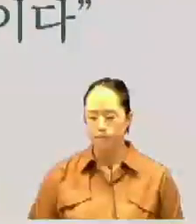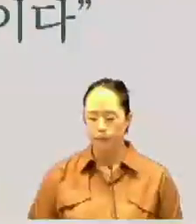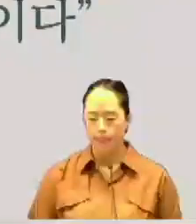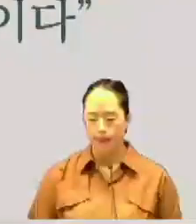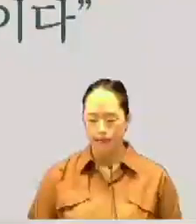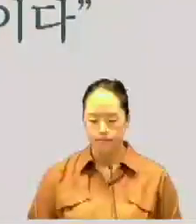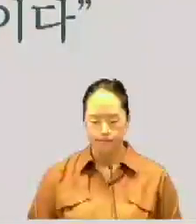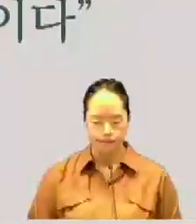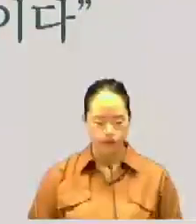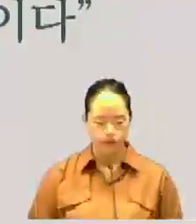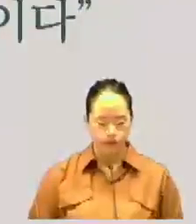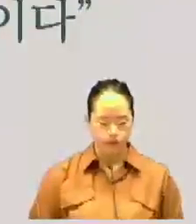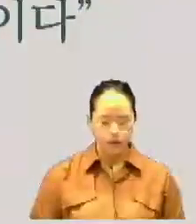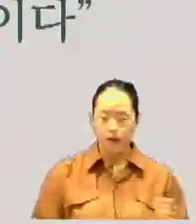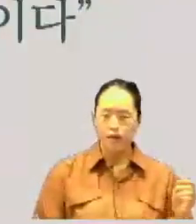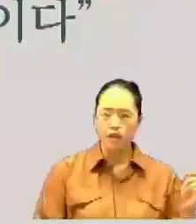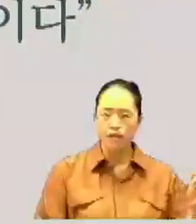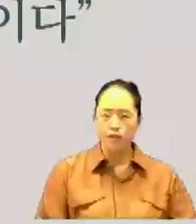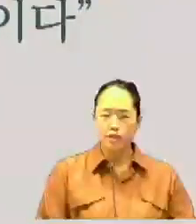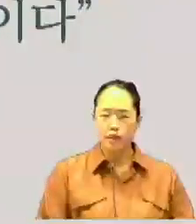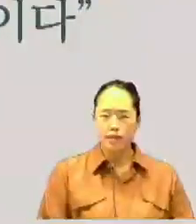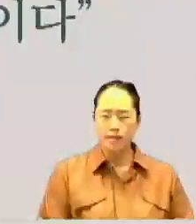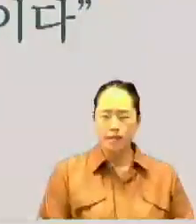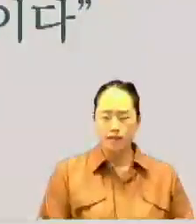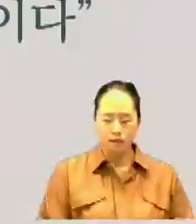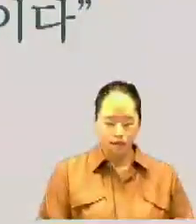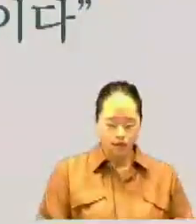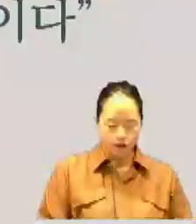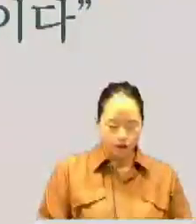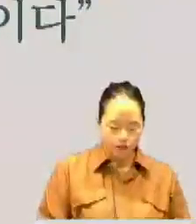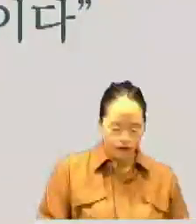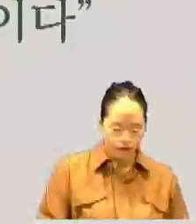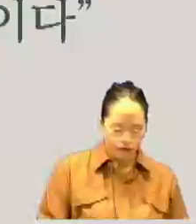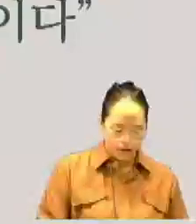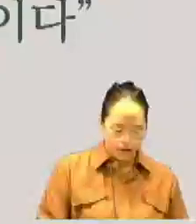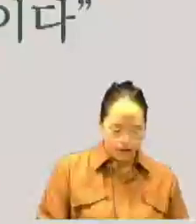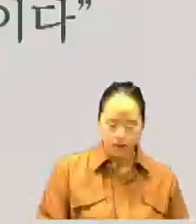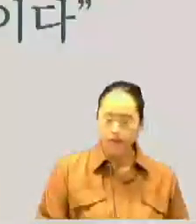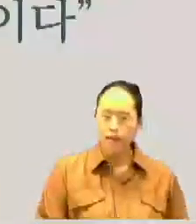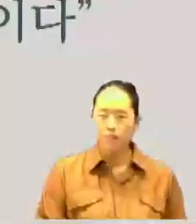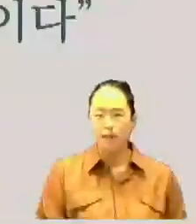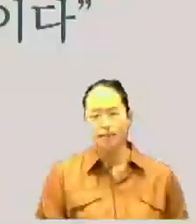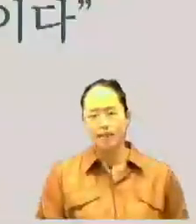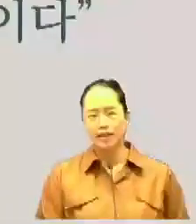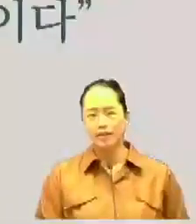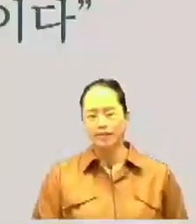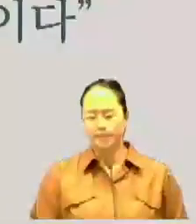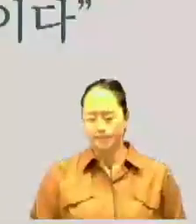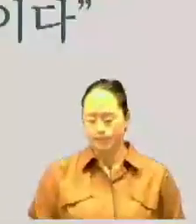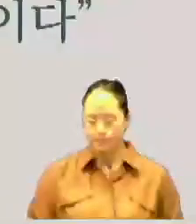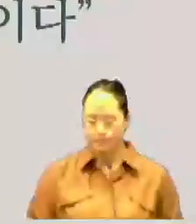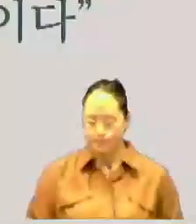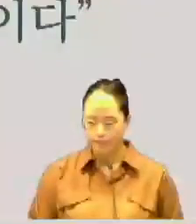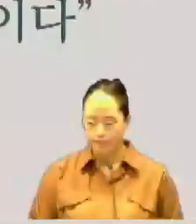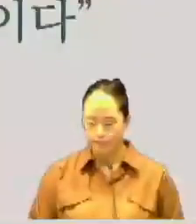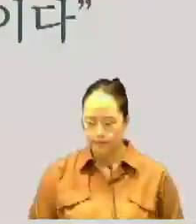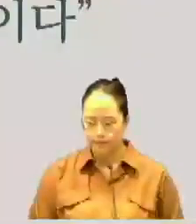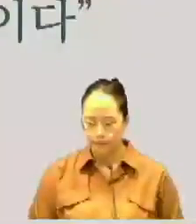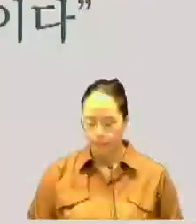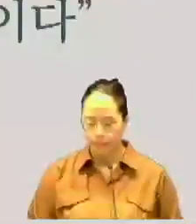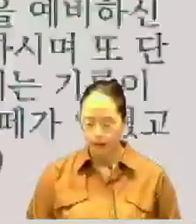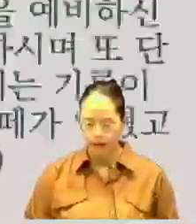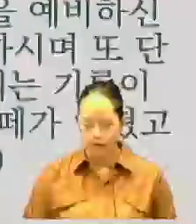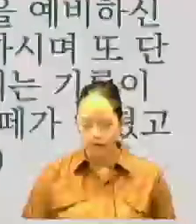会当中的人呢是十分有福的。如果没有第一个福的话，你是不够资格能够得到第二个祝福